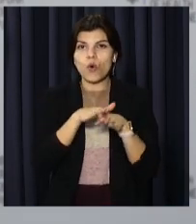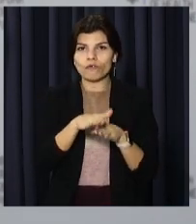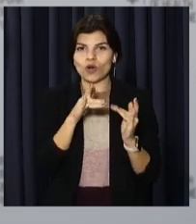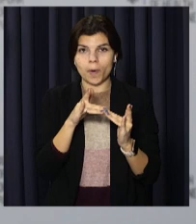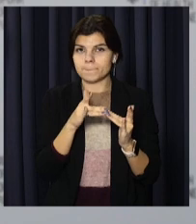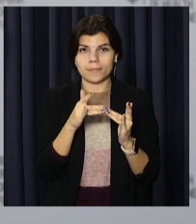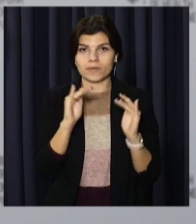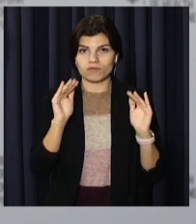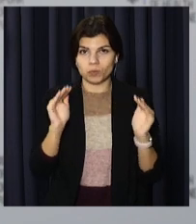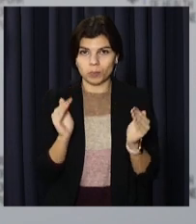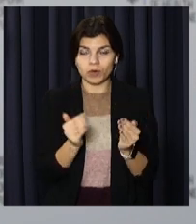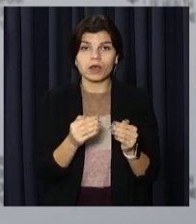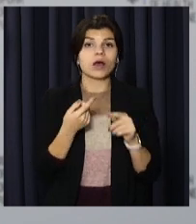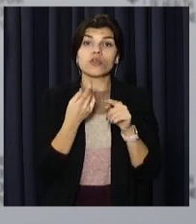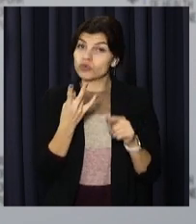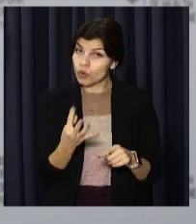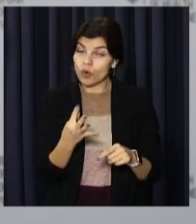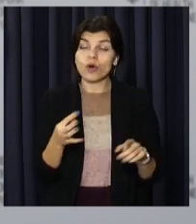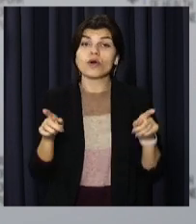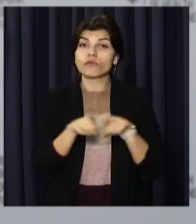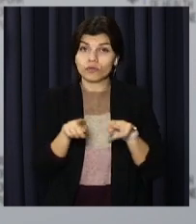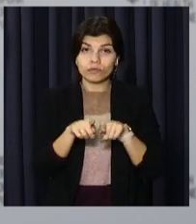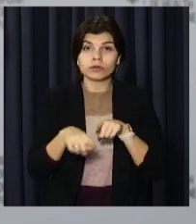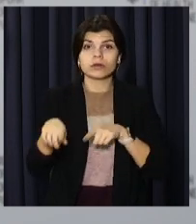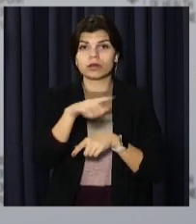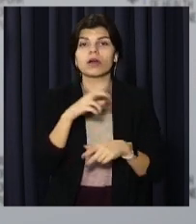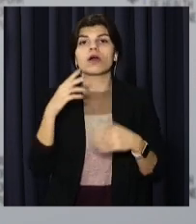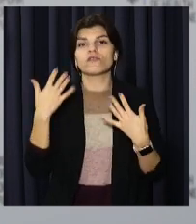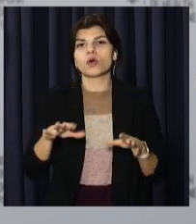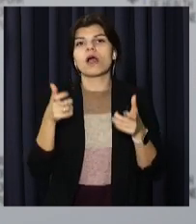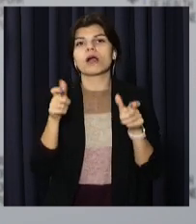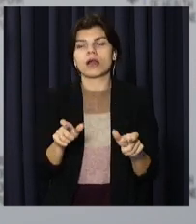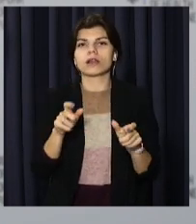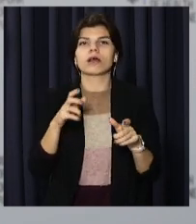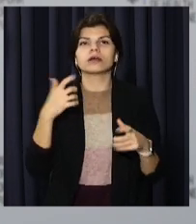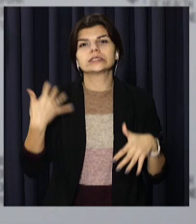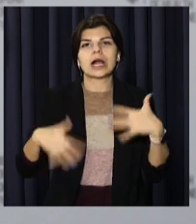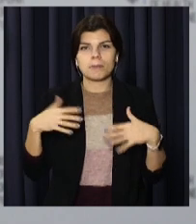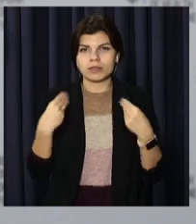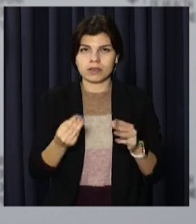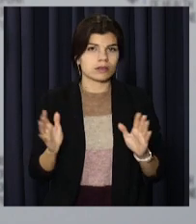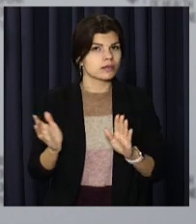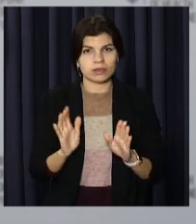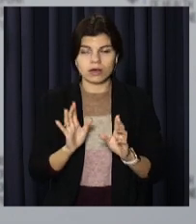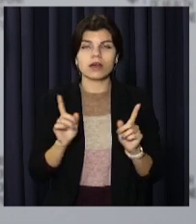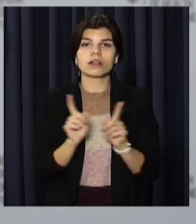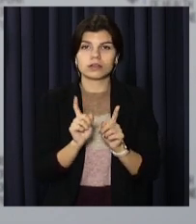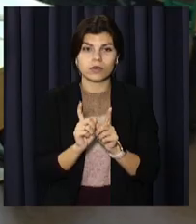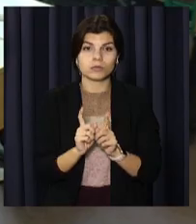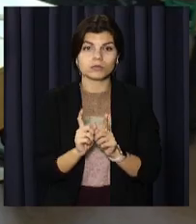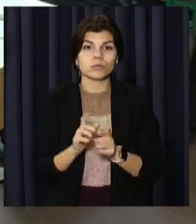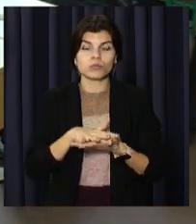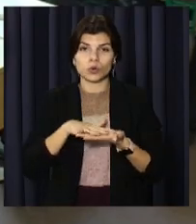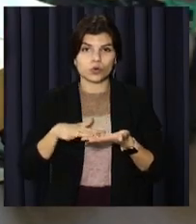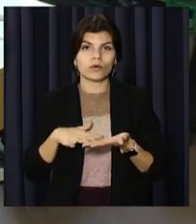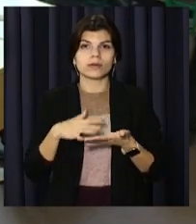Проте це аж ніяк не означає, що в цих регіонах суттєво послаблюються карантинні обмеження. Навпаки,